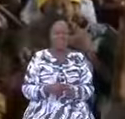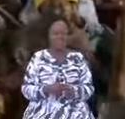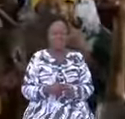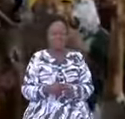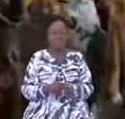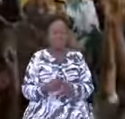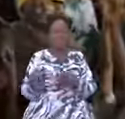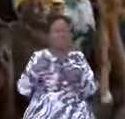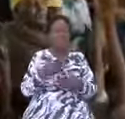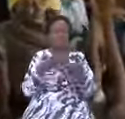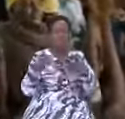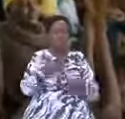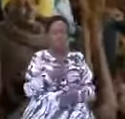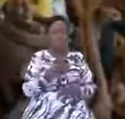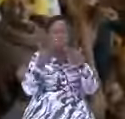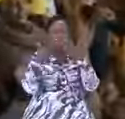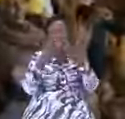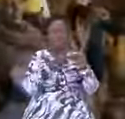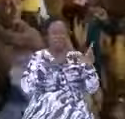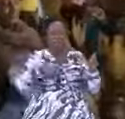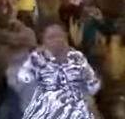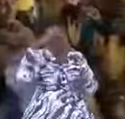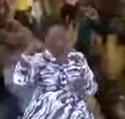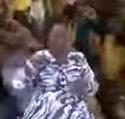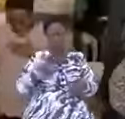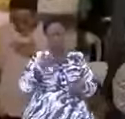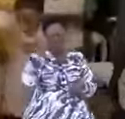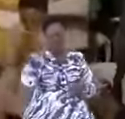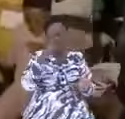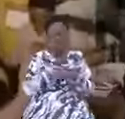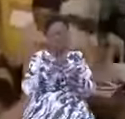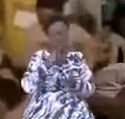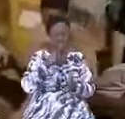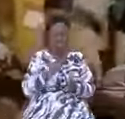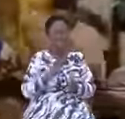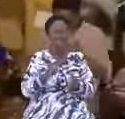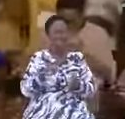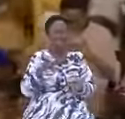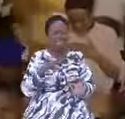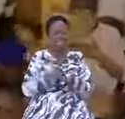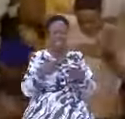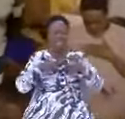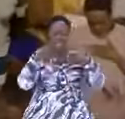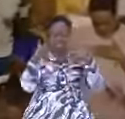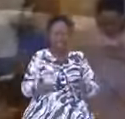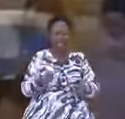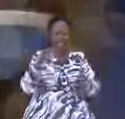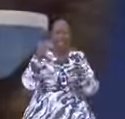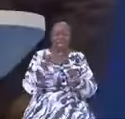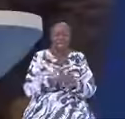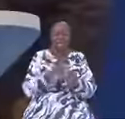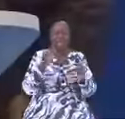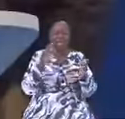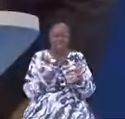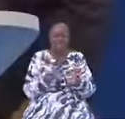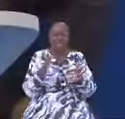que fait au nom de jésus nos pions